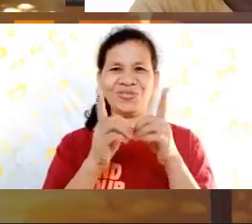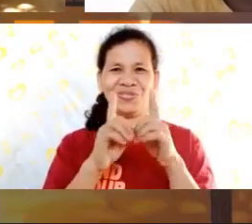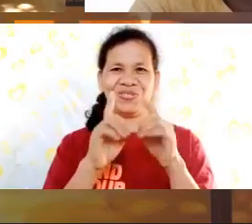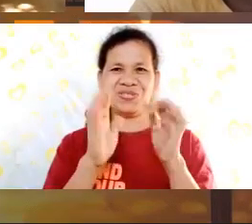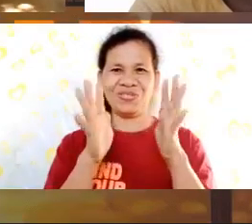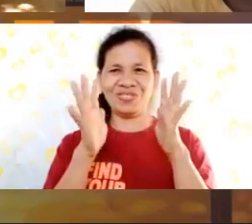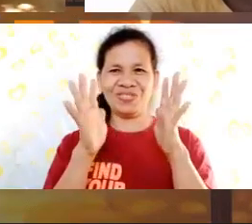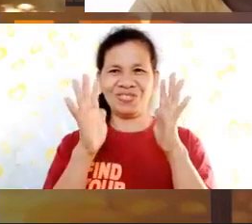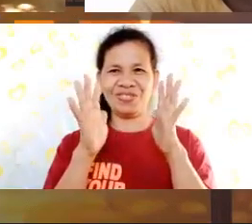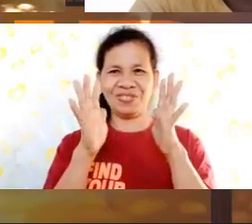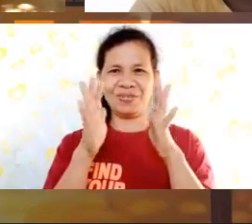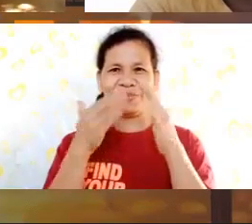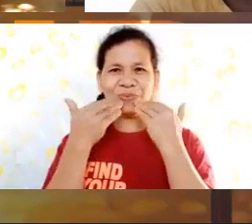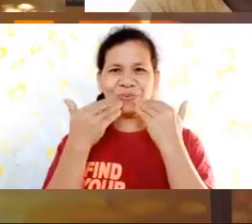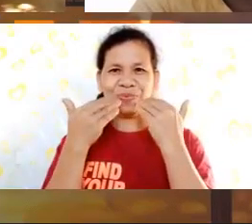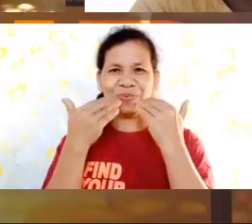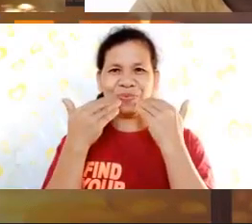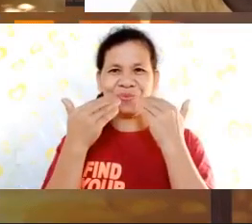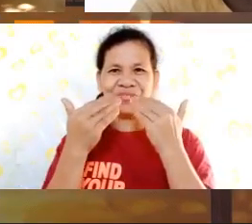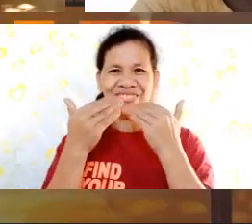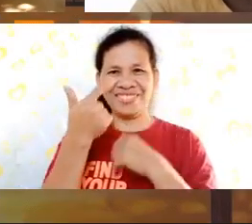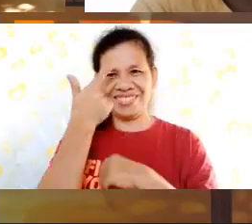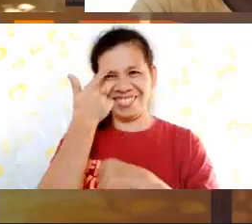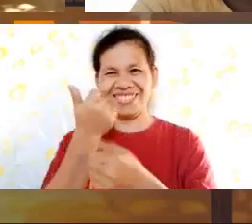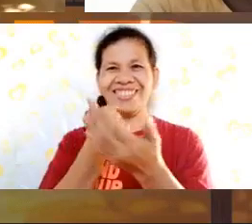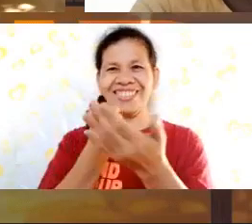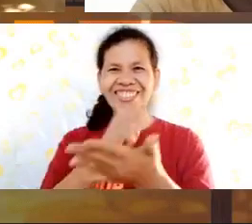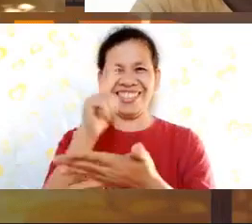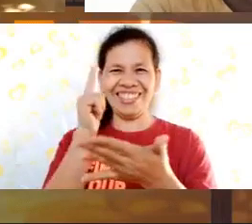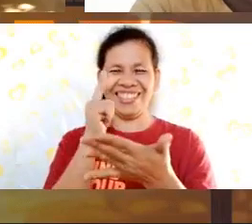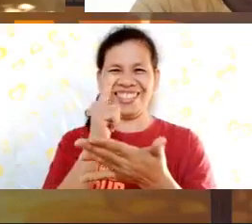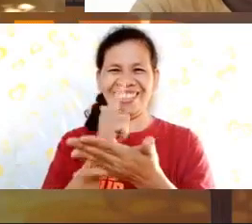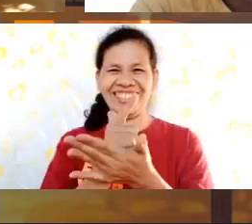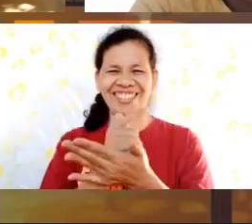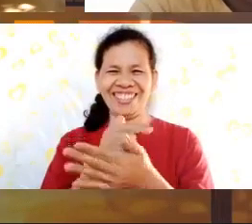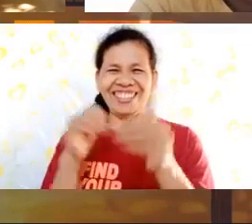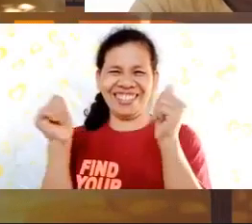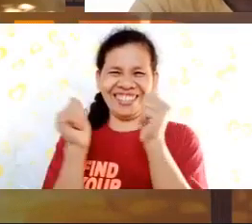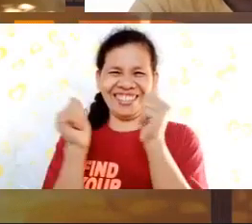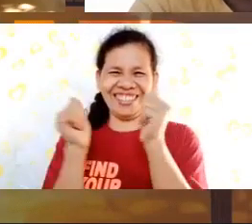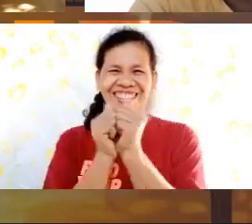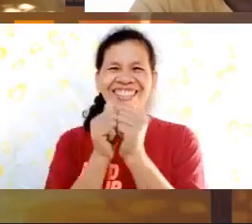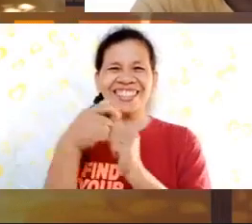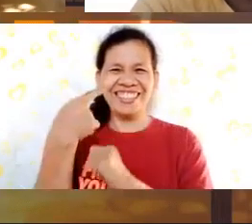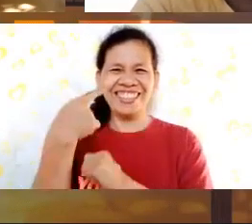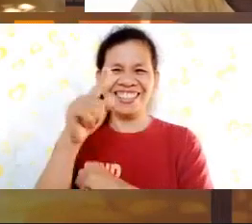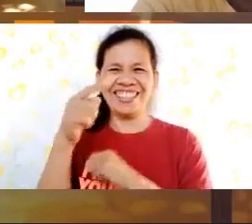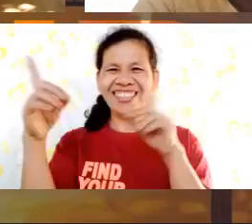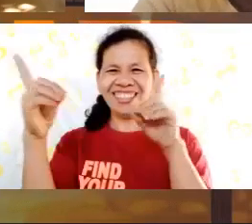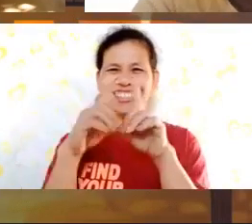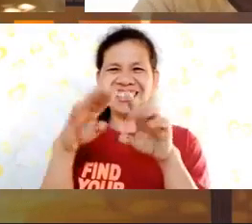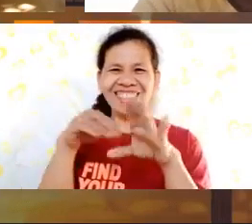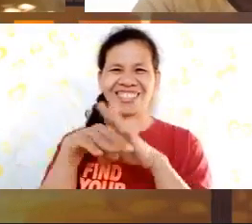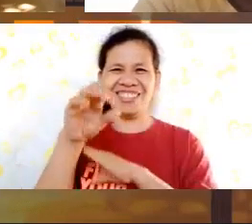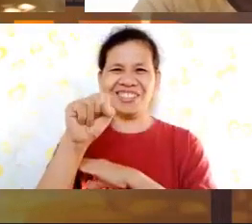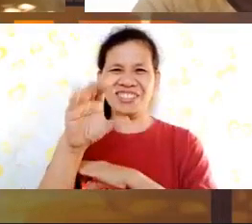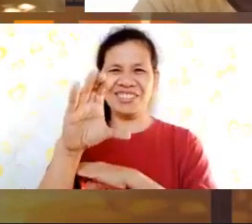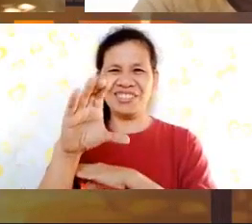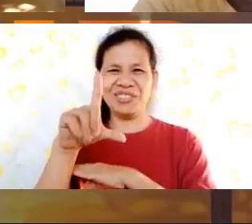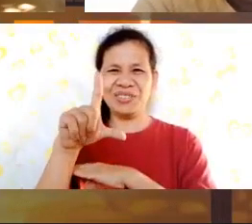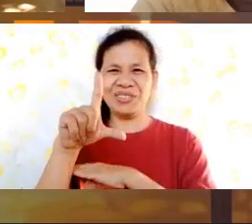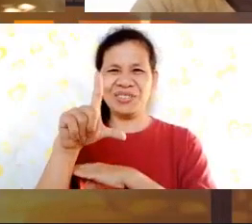sa inyo. Graduate ka na daw para magkita kayo sa South Central. Lapit na po.